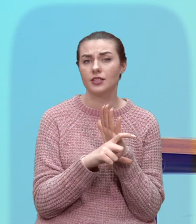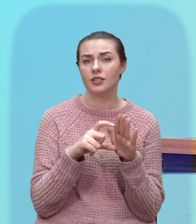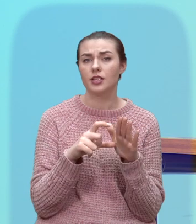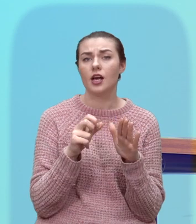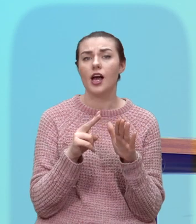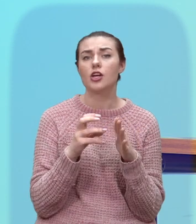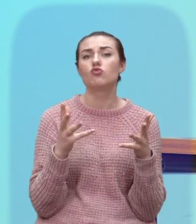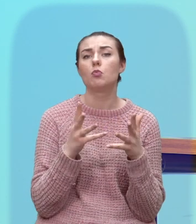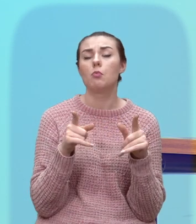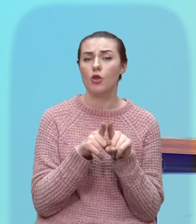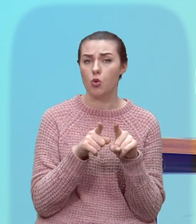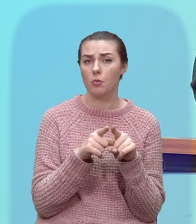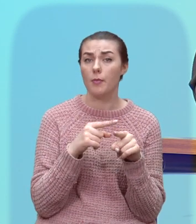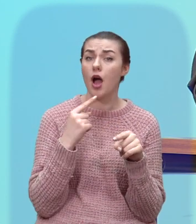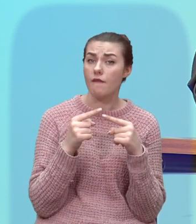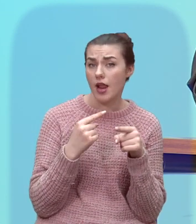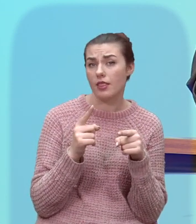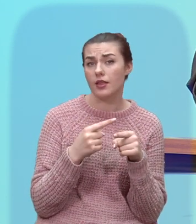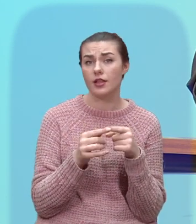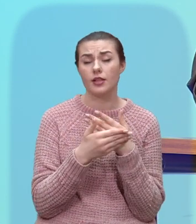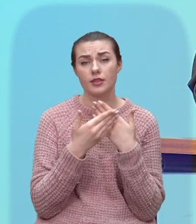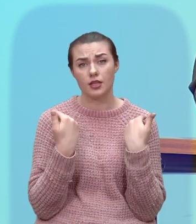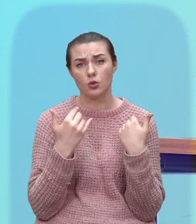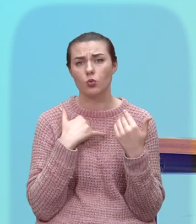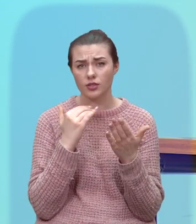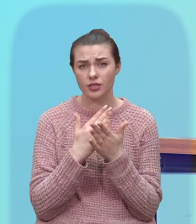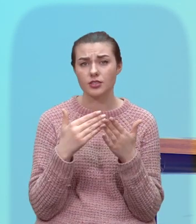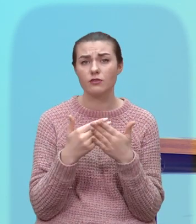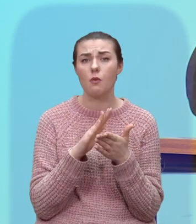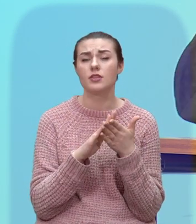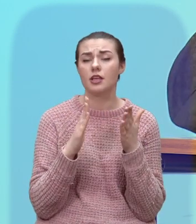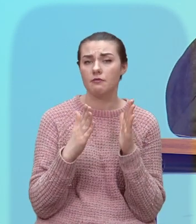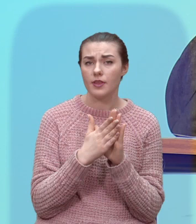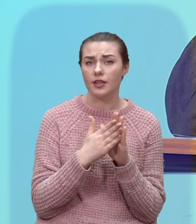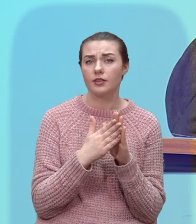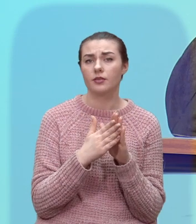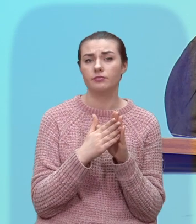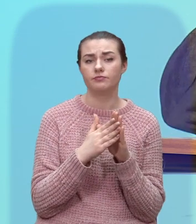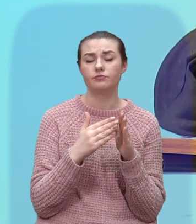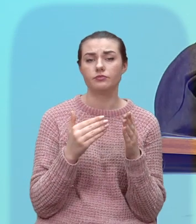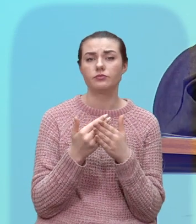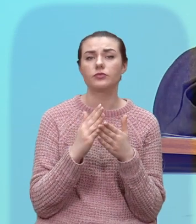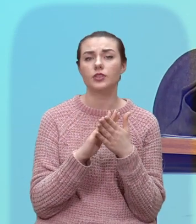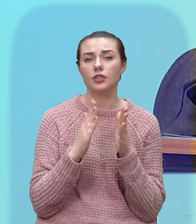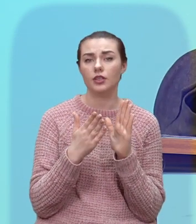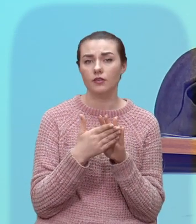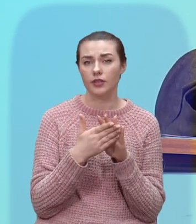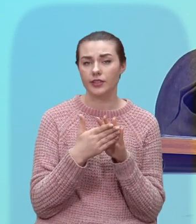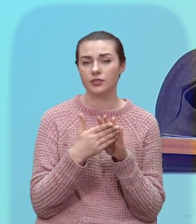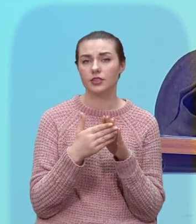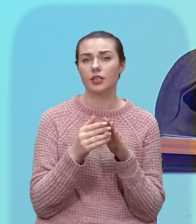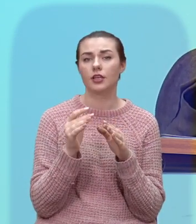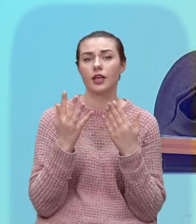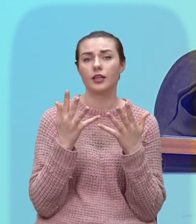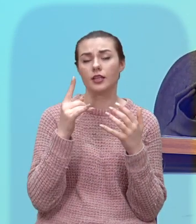вообще о чем-то подобном вообще говорят у нас есть в новозаветных вот в корпусе нового завета у нас есть